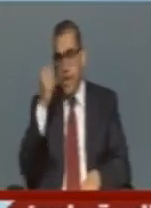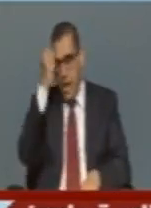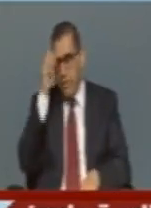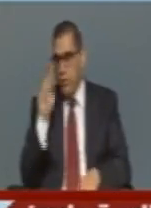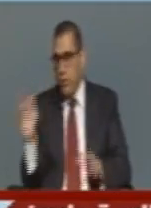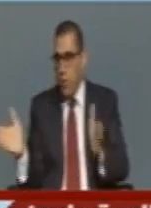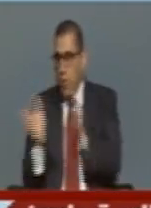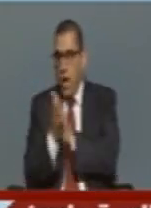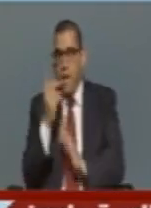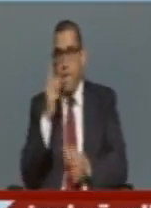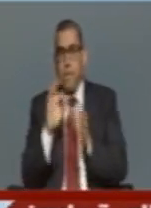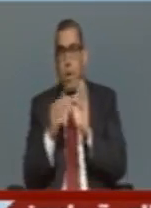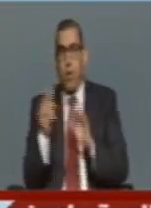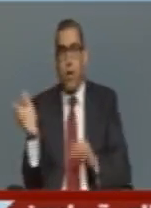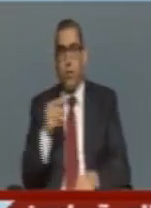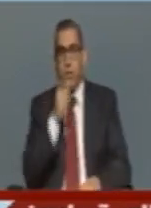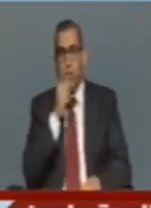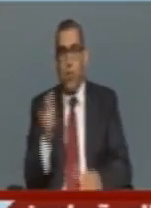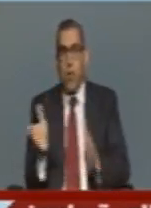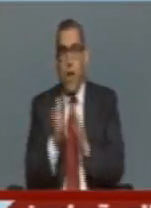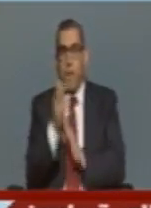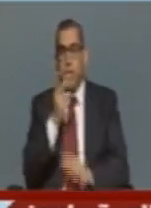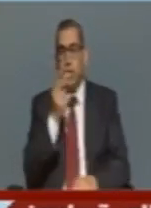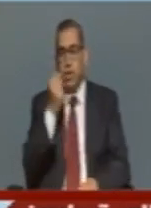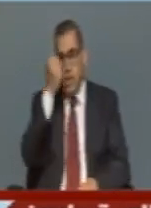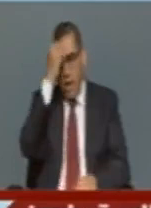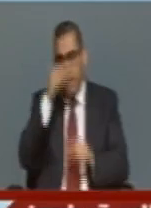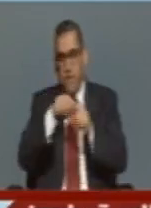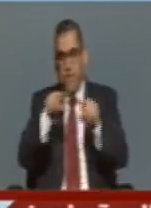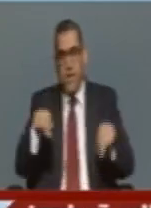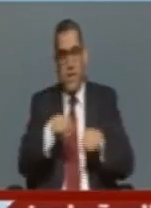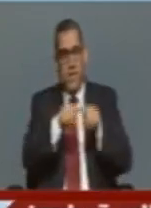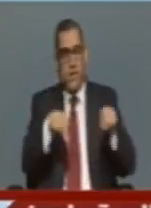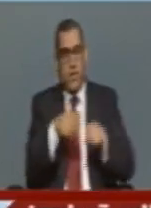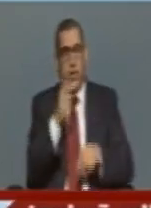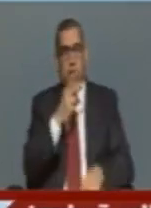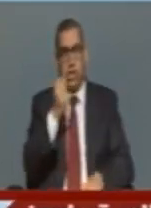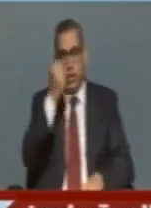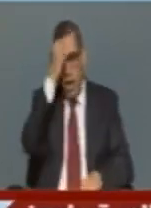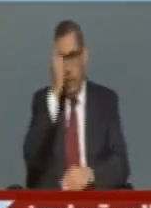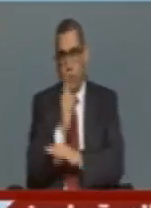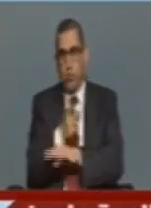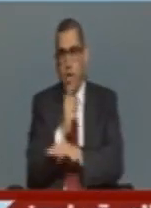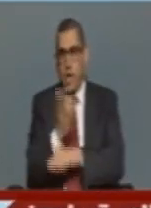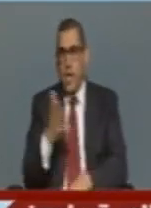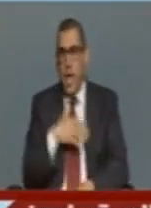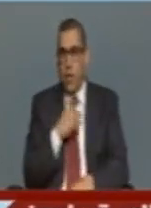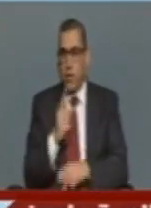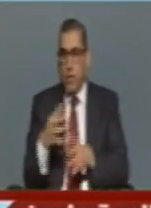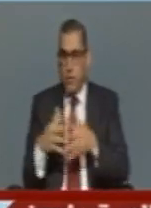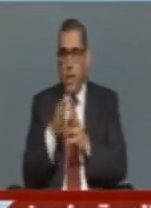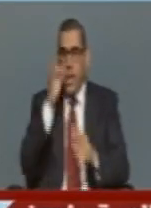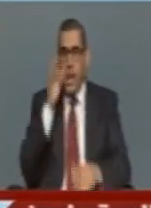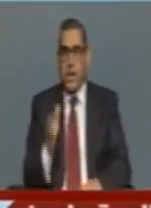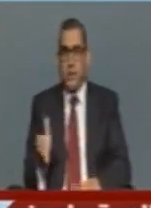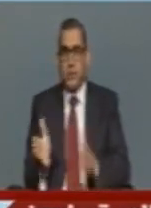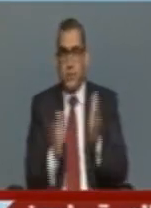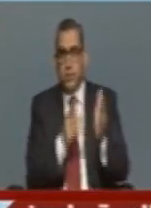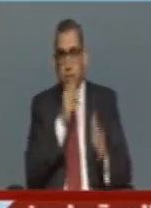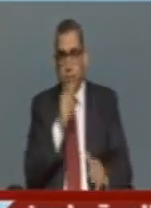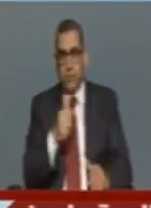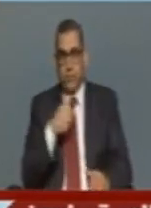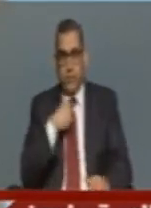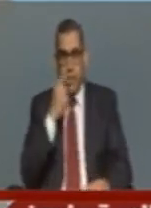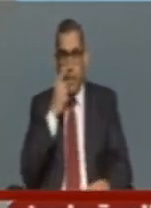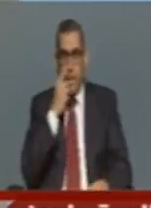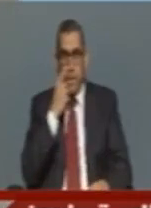750 الف دول يعملوا على طول 20 الف فصل، ويعملوا معهم 20 الف معلم محتاجينهم كزيادات. احنا عندنا